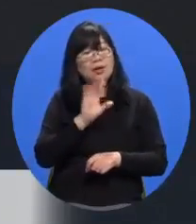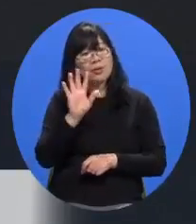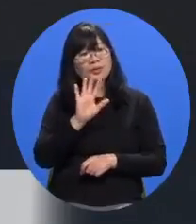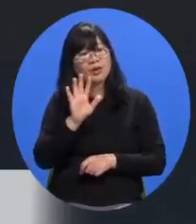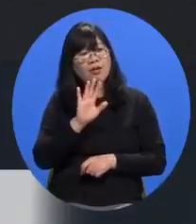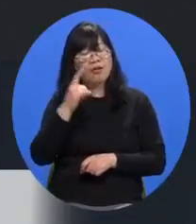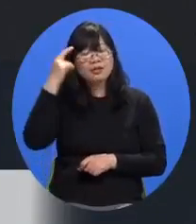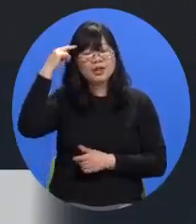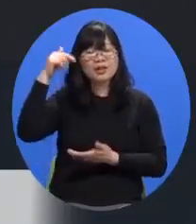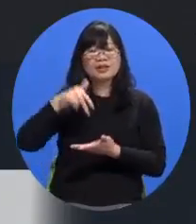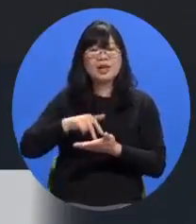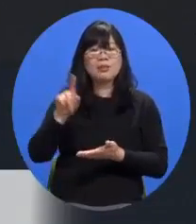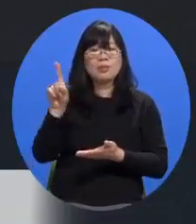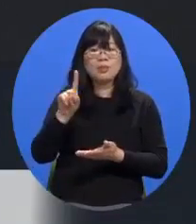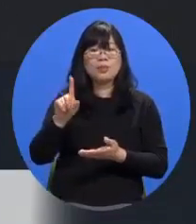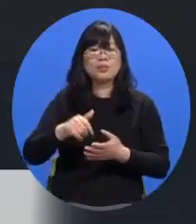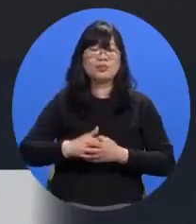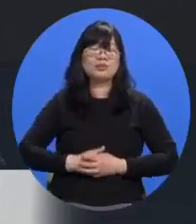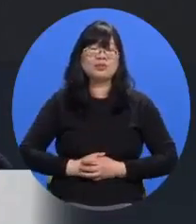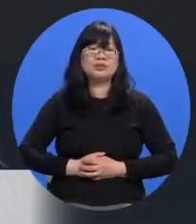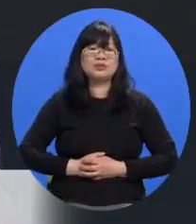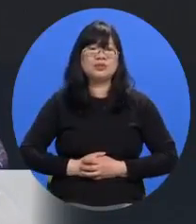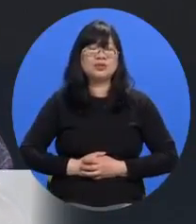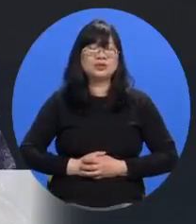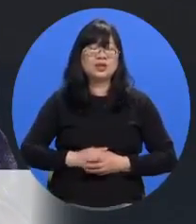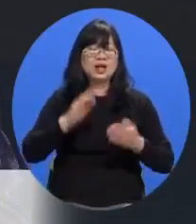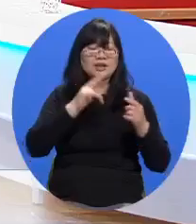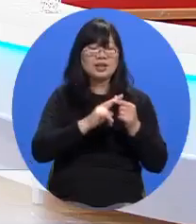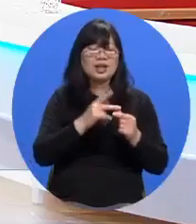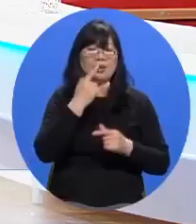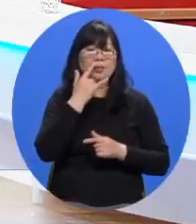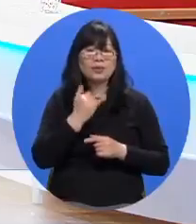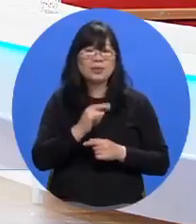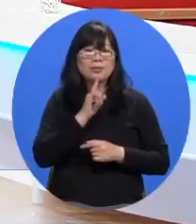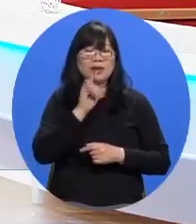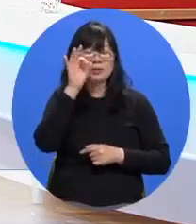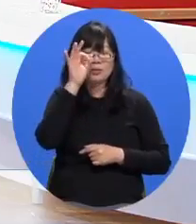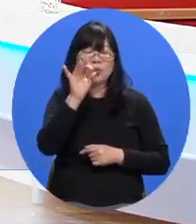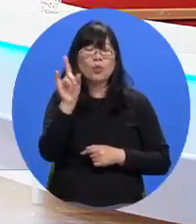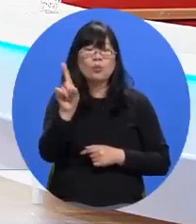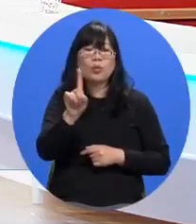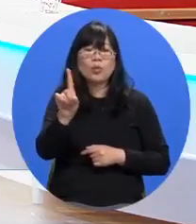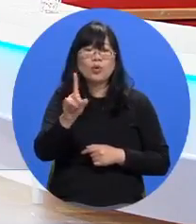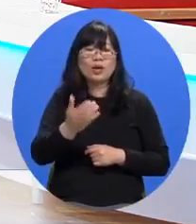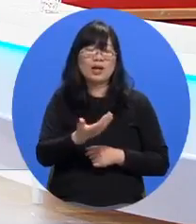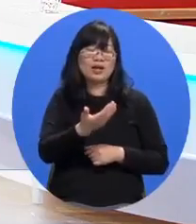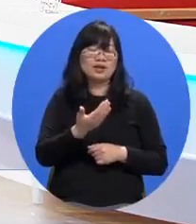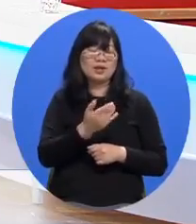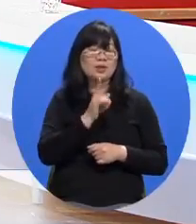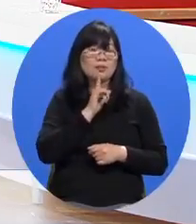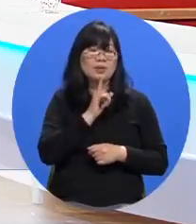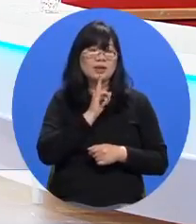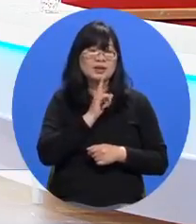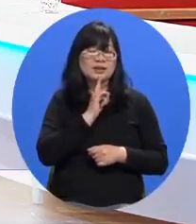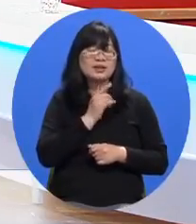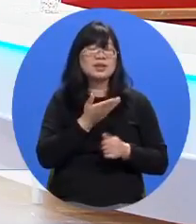어떻게 들으셨습니까? 우리 조인희 선생님. 이 학생과 학부모 말씀 들으시니까 어떠신가요? 아까도 뭐